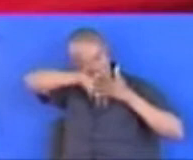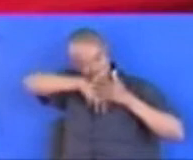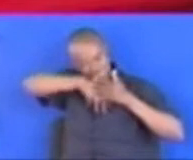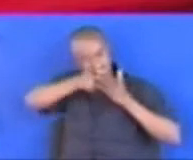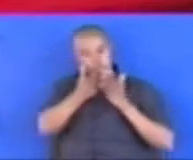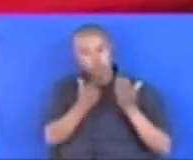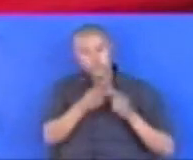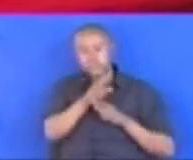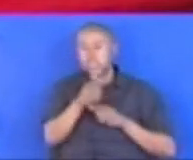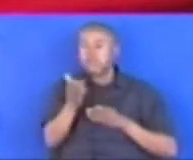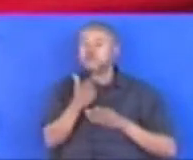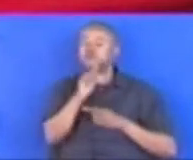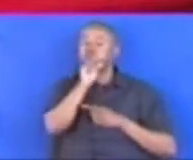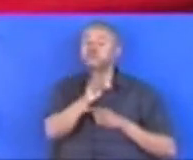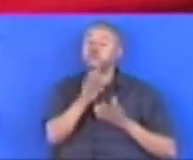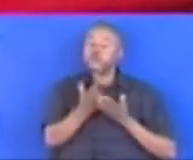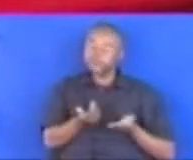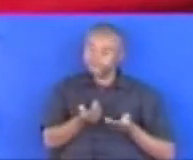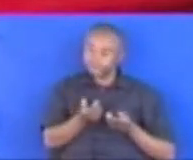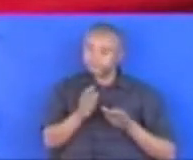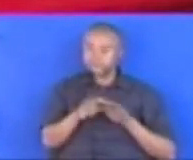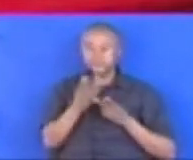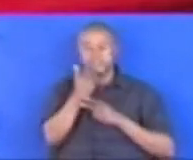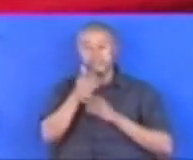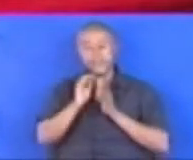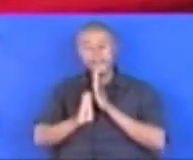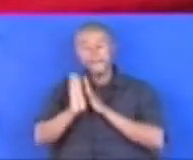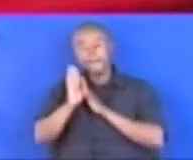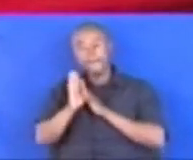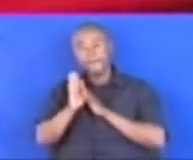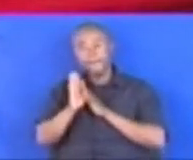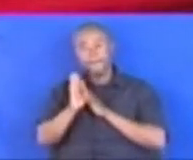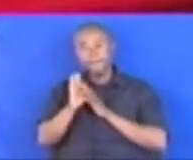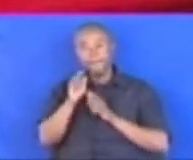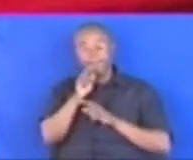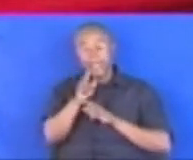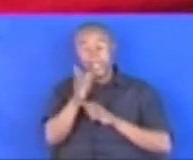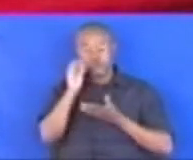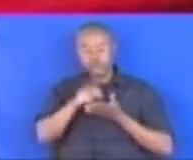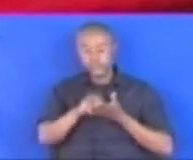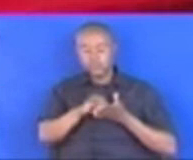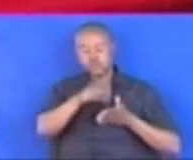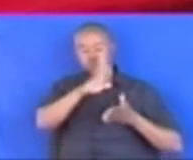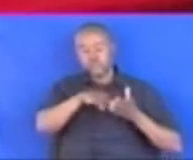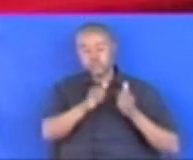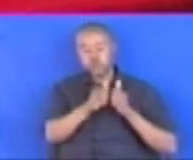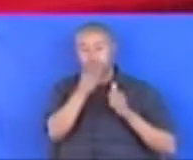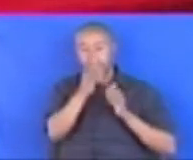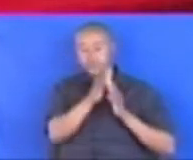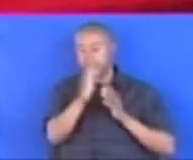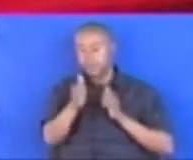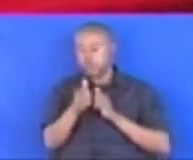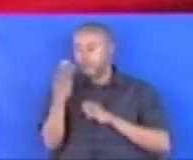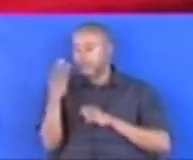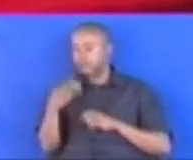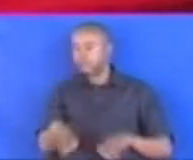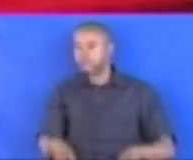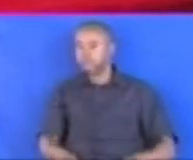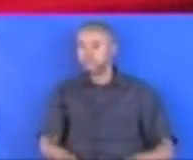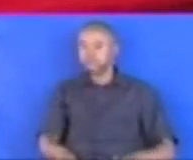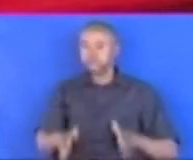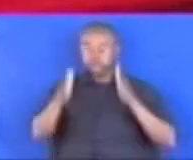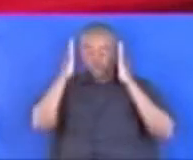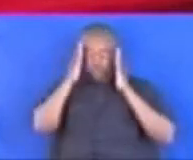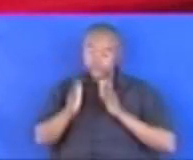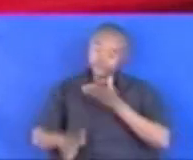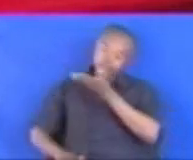sababu za makusanyo hayo kuwa madogo na mengine kuzidi kuwa kwenye taarifa kuanzia ukurasa wa 12 hadi wa 13 wa taarifa yetu. Mheshimiwa